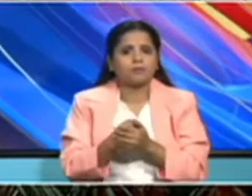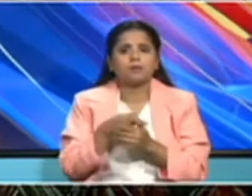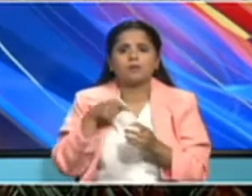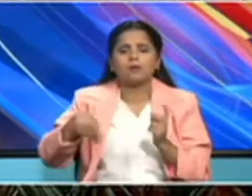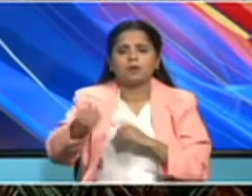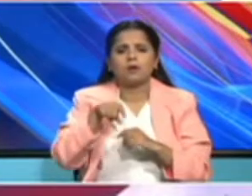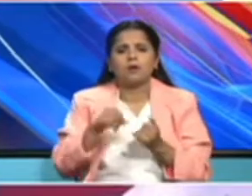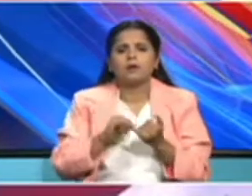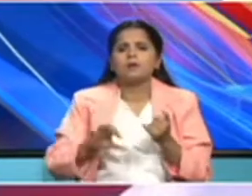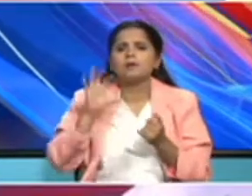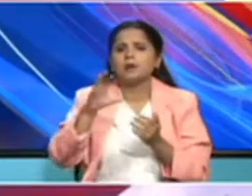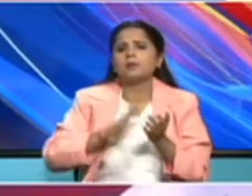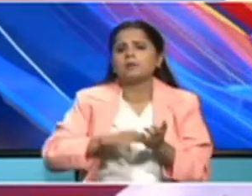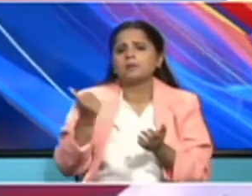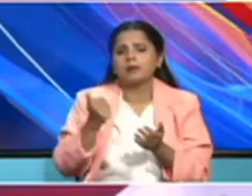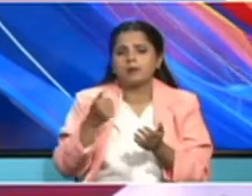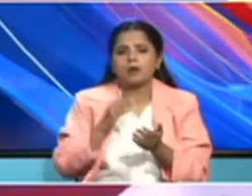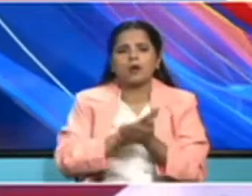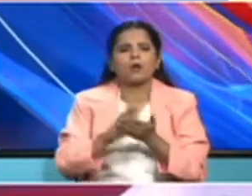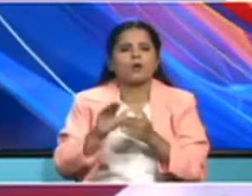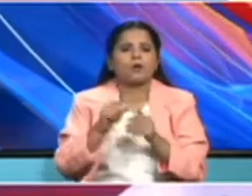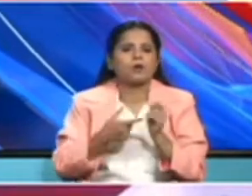राज्य के मंत्री हरसंघवी जी,